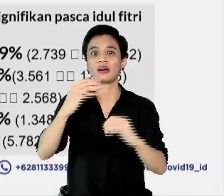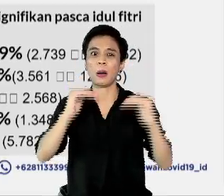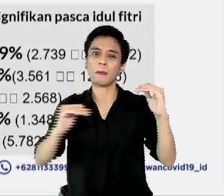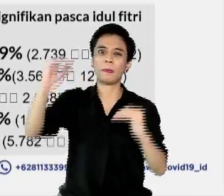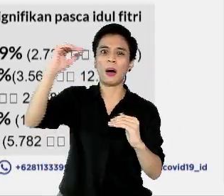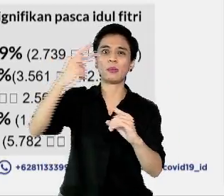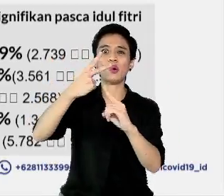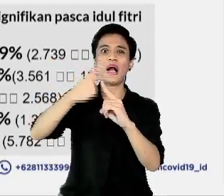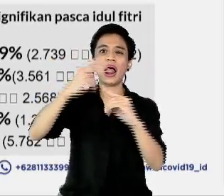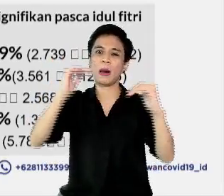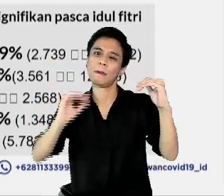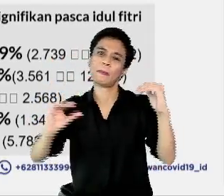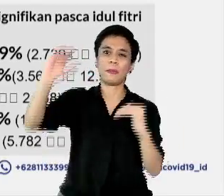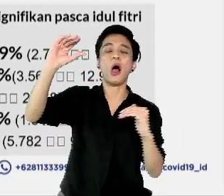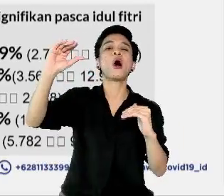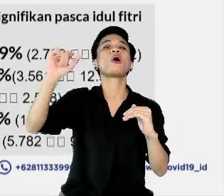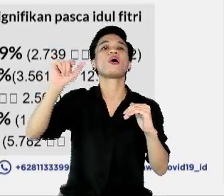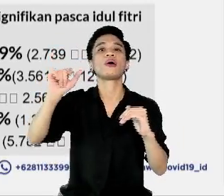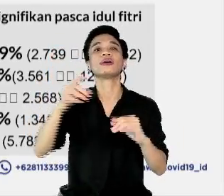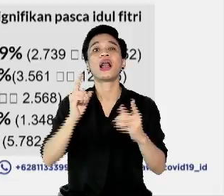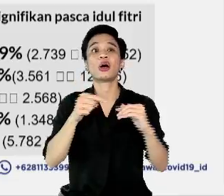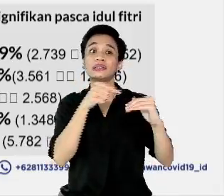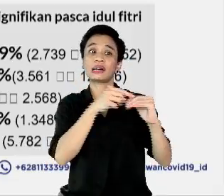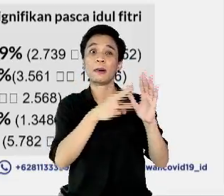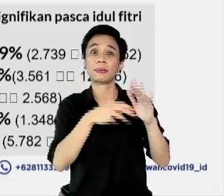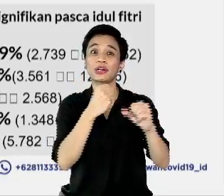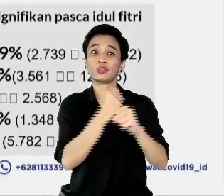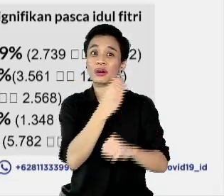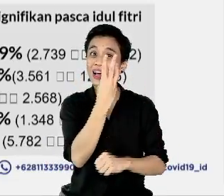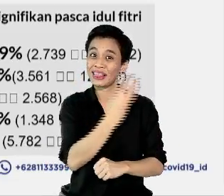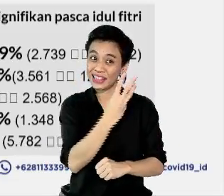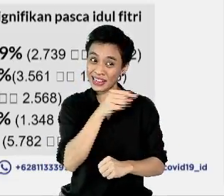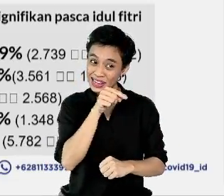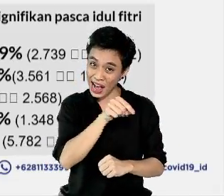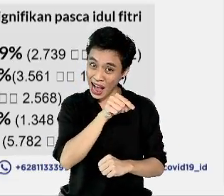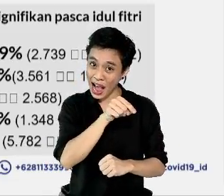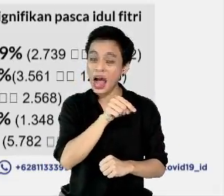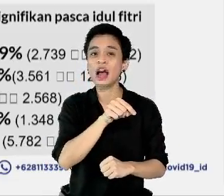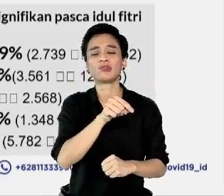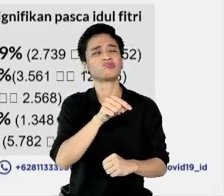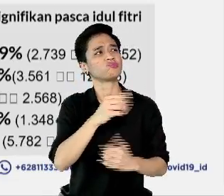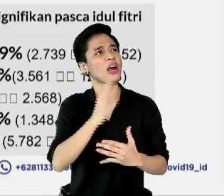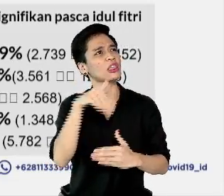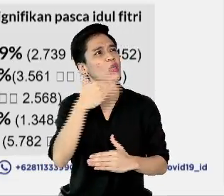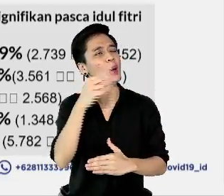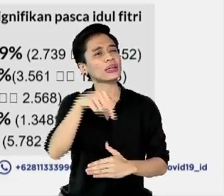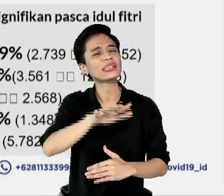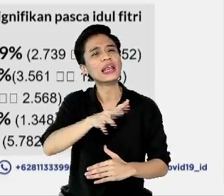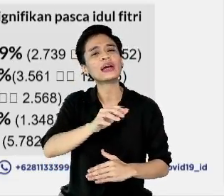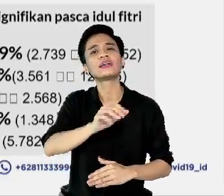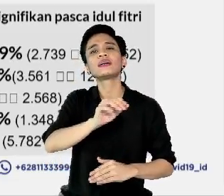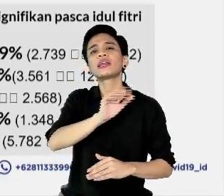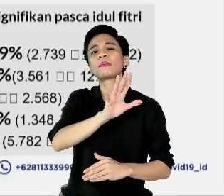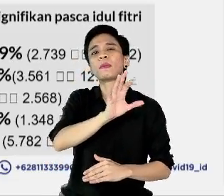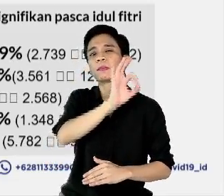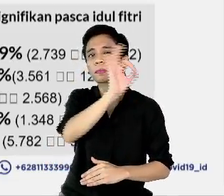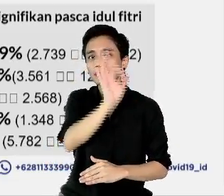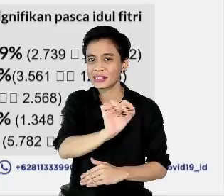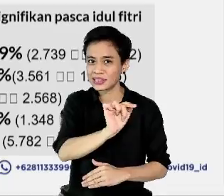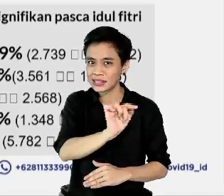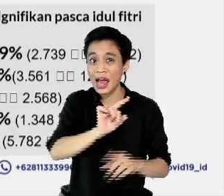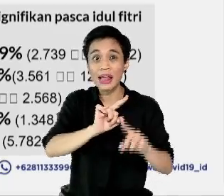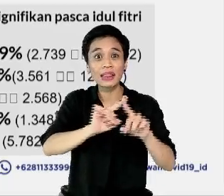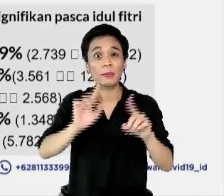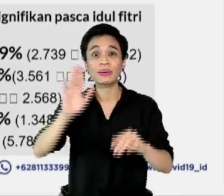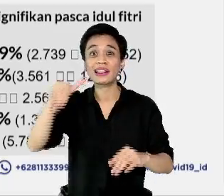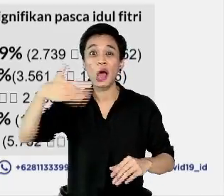Jika dibandingkan pada kenaikan minggu ketiga yang sempat saya sampaikan, kenaikan di tahun ini hanya sekitar 50%, sedangkan di